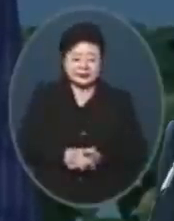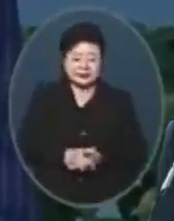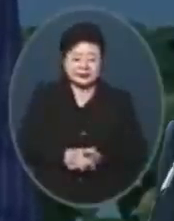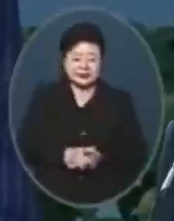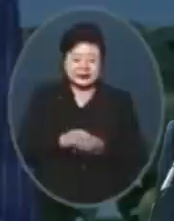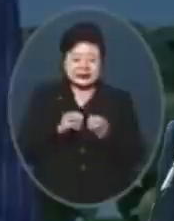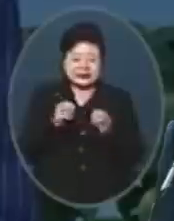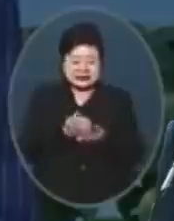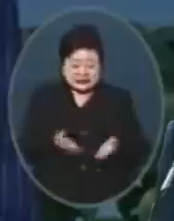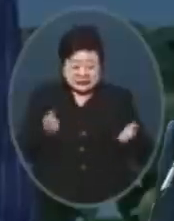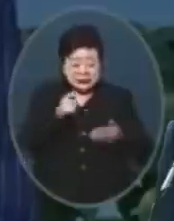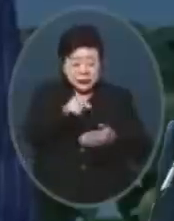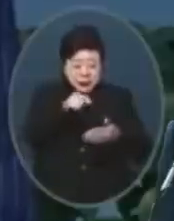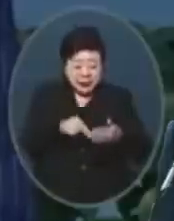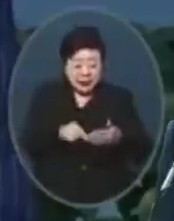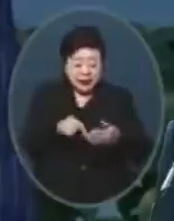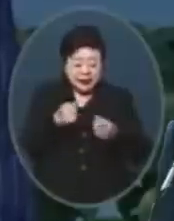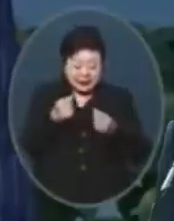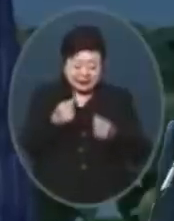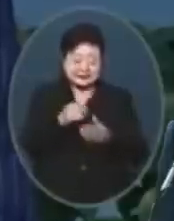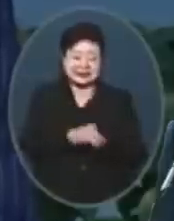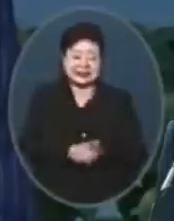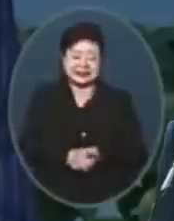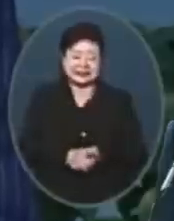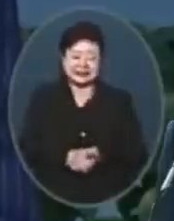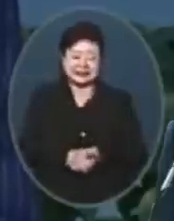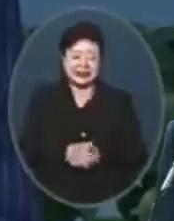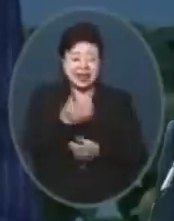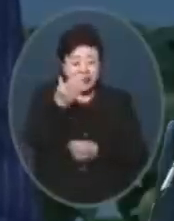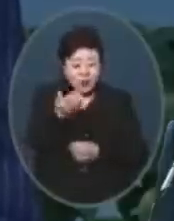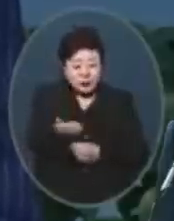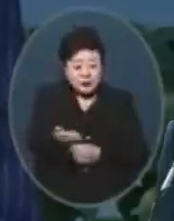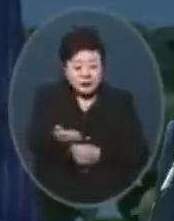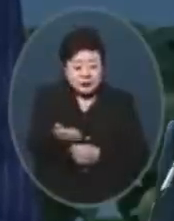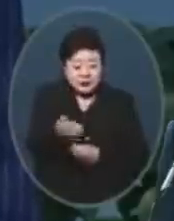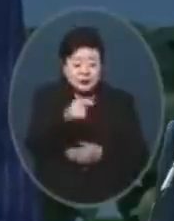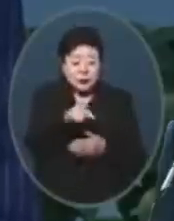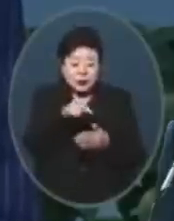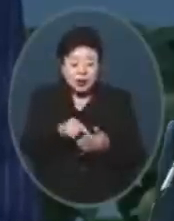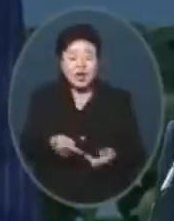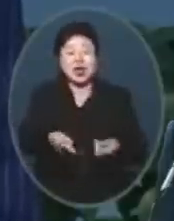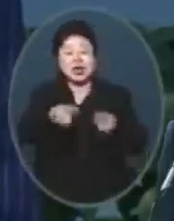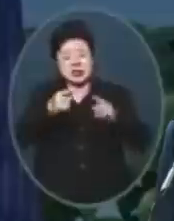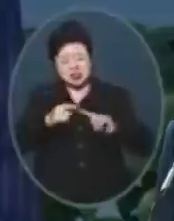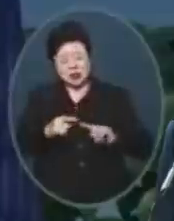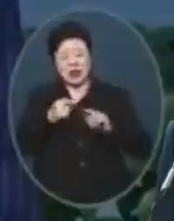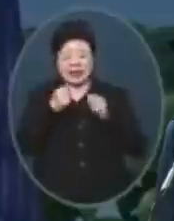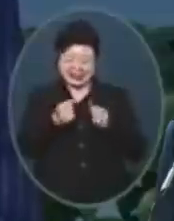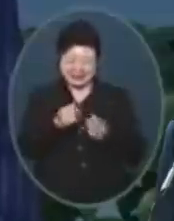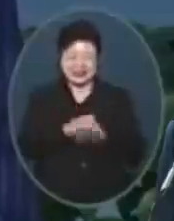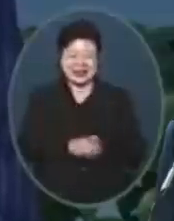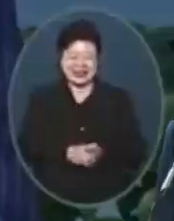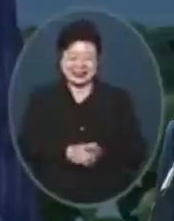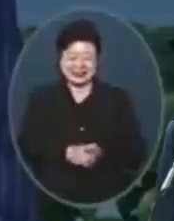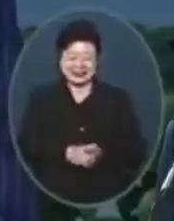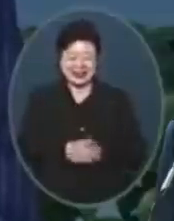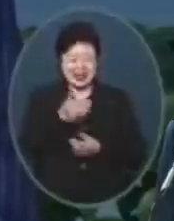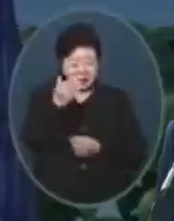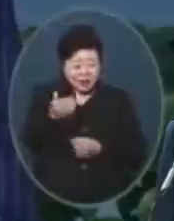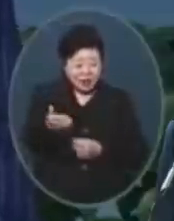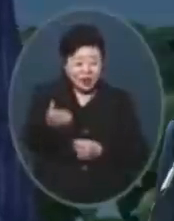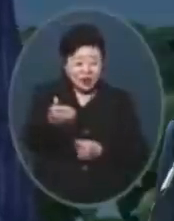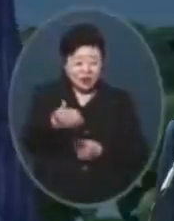질그릇 속에 들어와 계십니다. 여러분 속에 들어와 계시기 때문에 여러분이